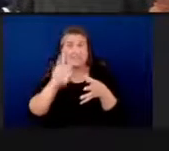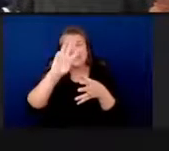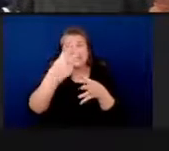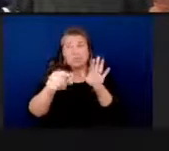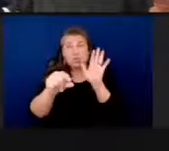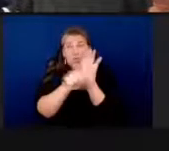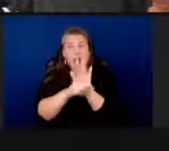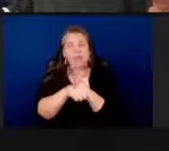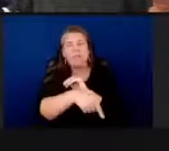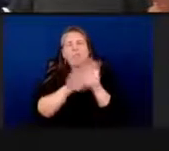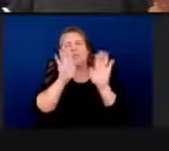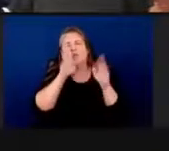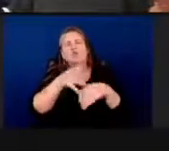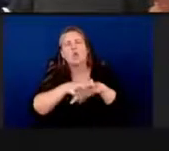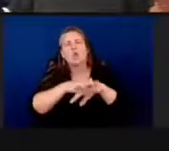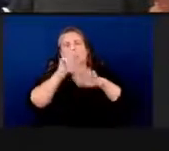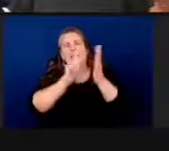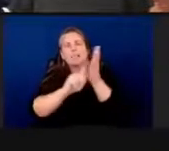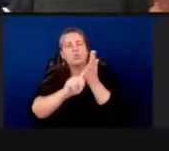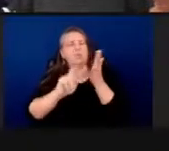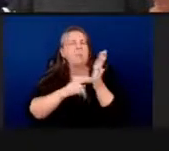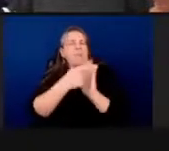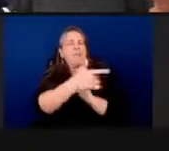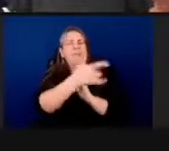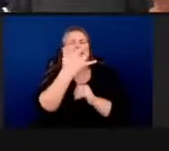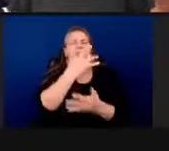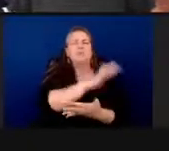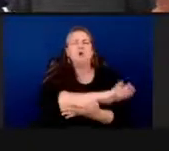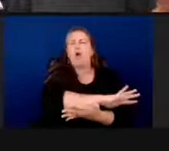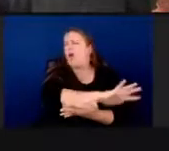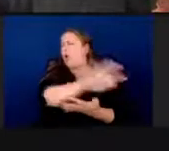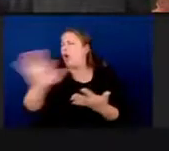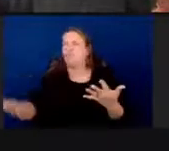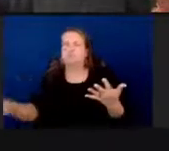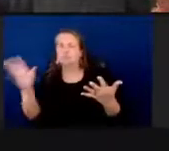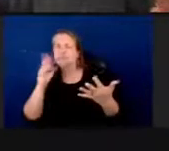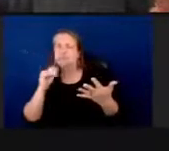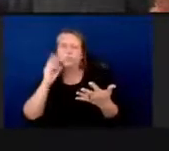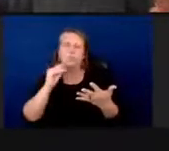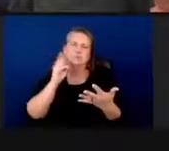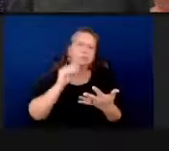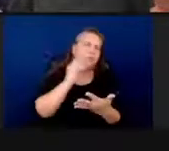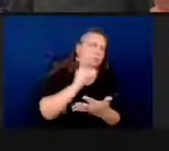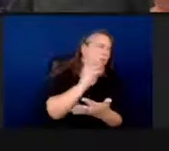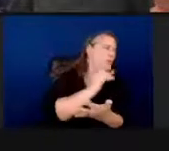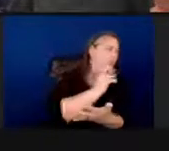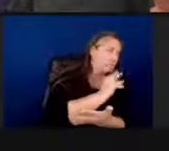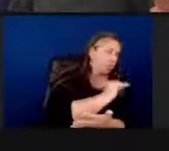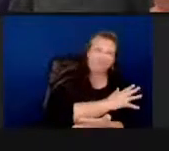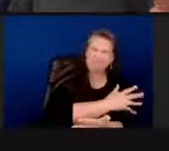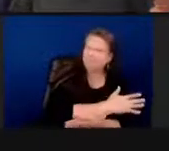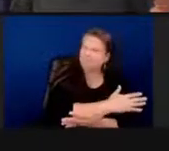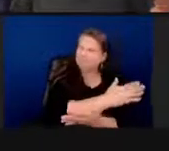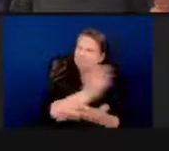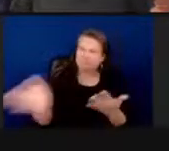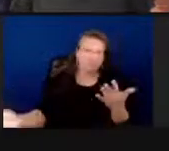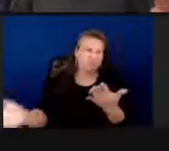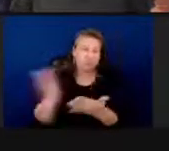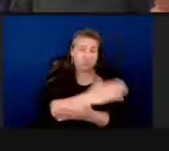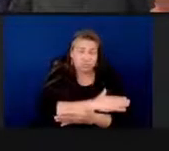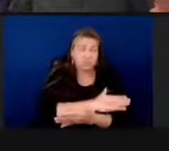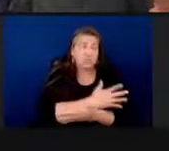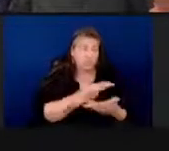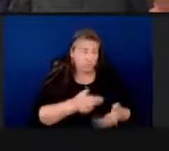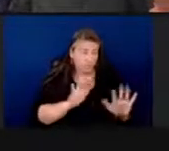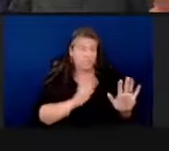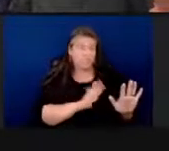na masuala ya lugha, tunaona ya kuwa katika darasa la saba na